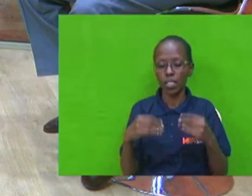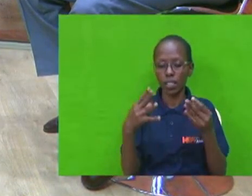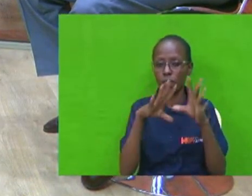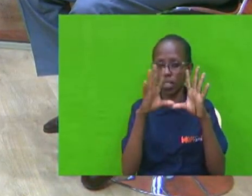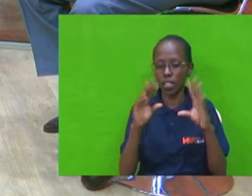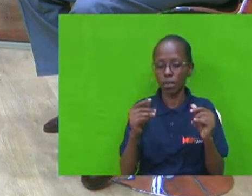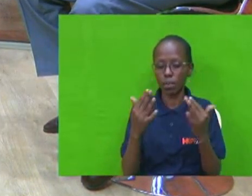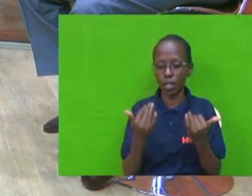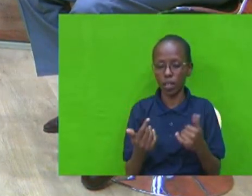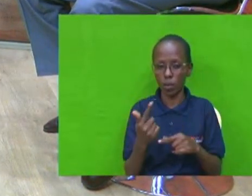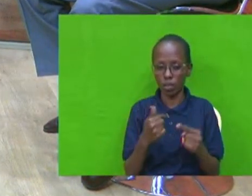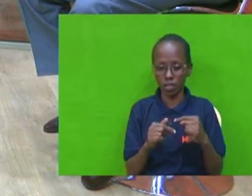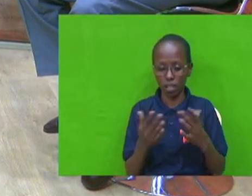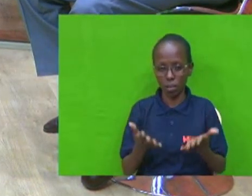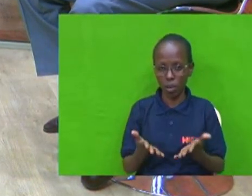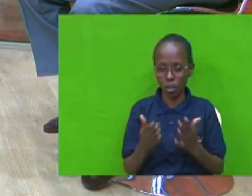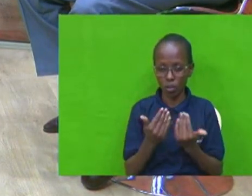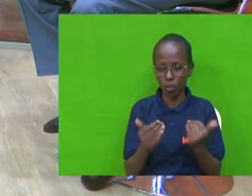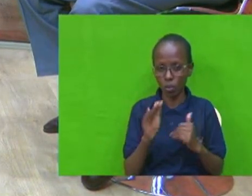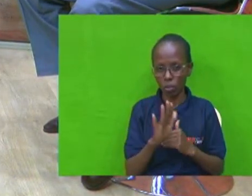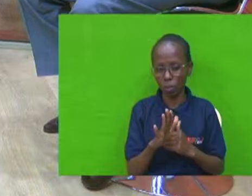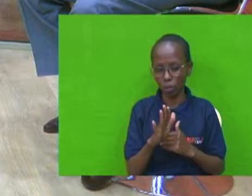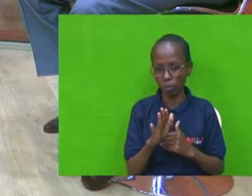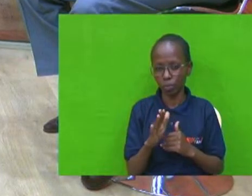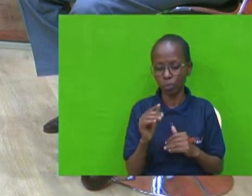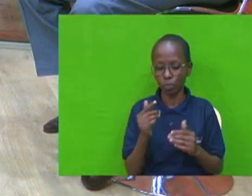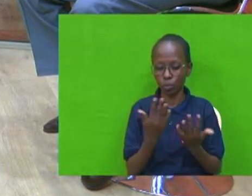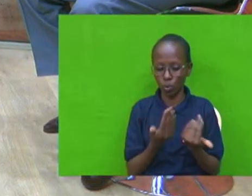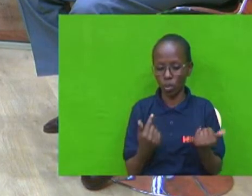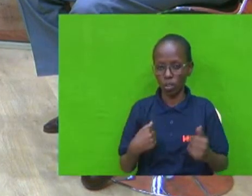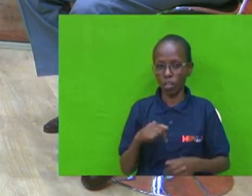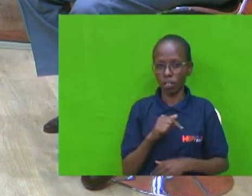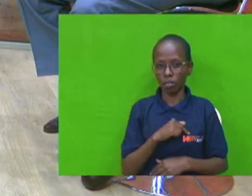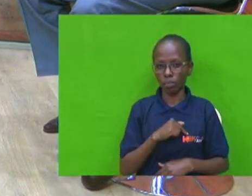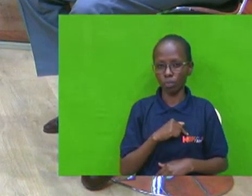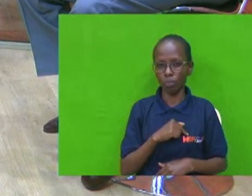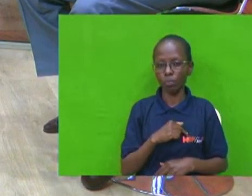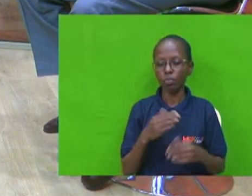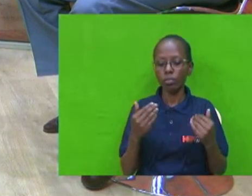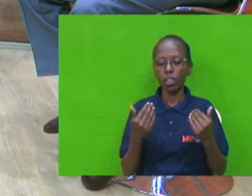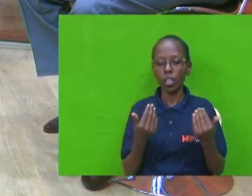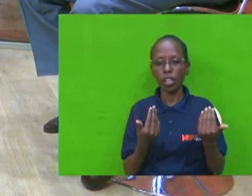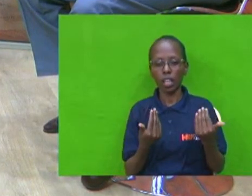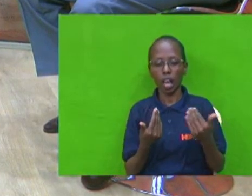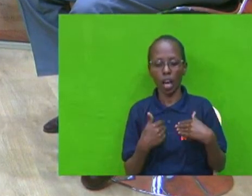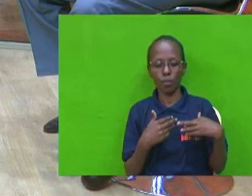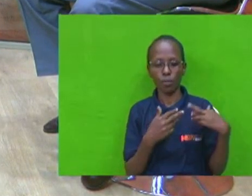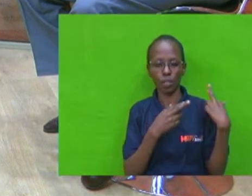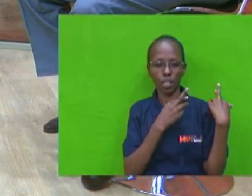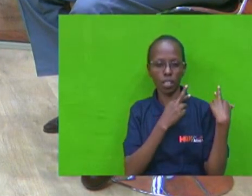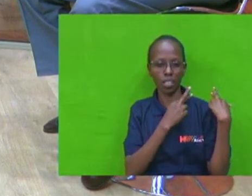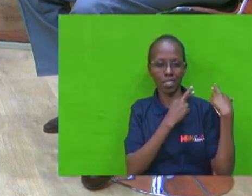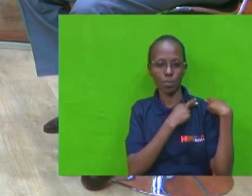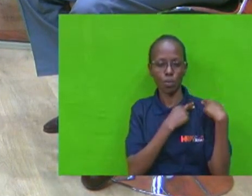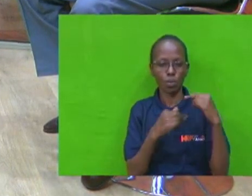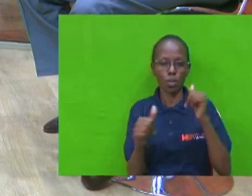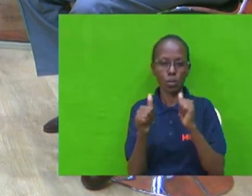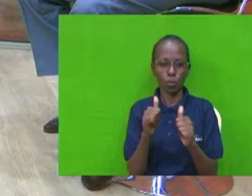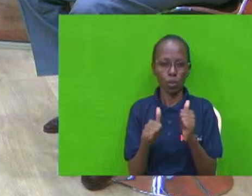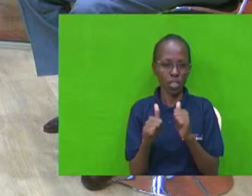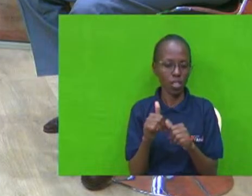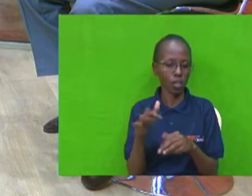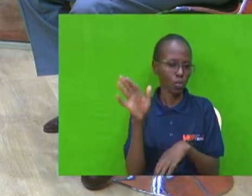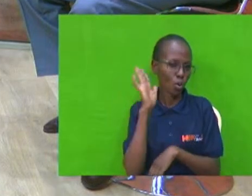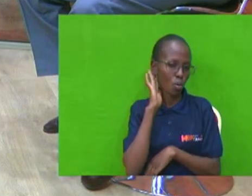tuje hapa wale watoto wako, wale watoto wetu wana jukumu ushauri ambao Paulo anatoa waweze